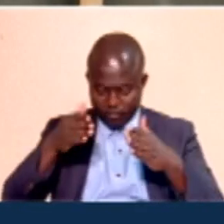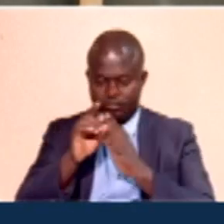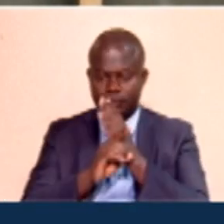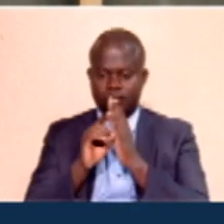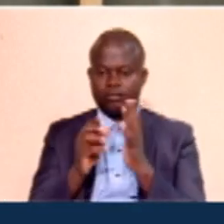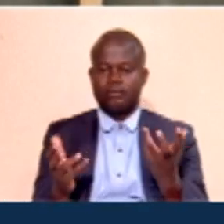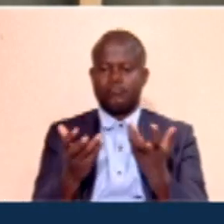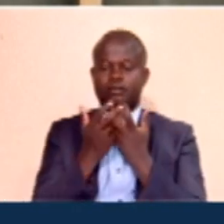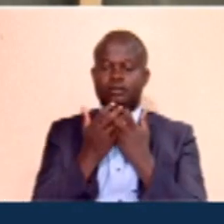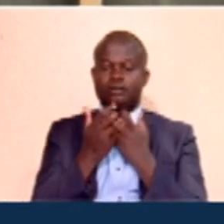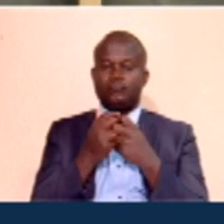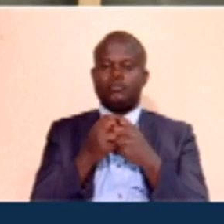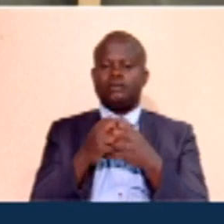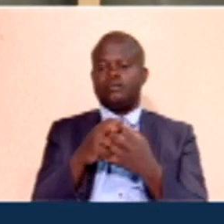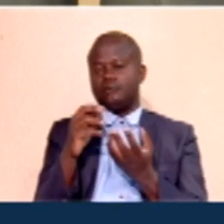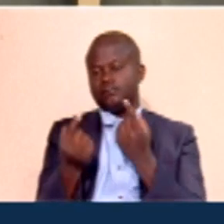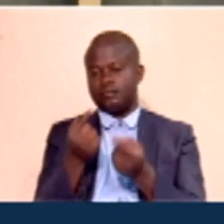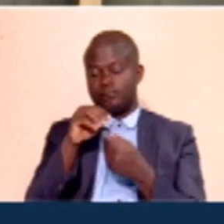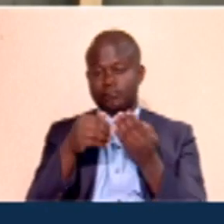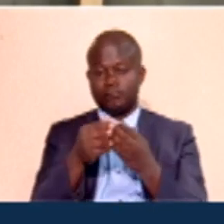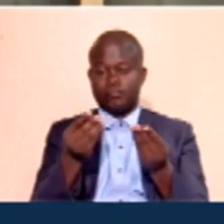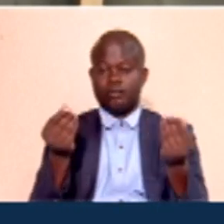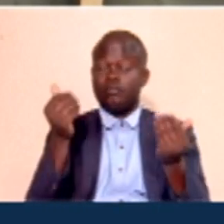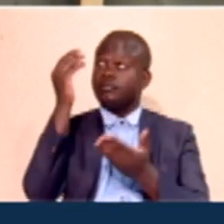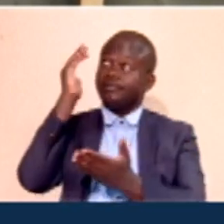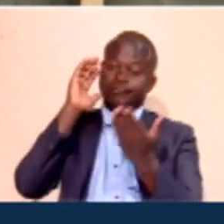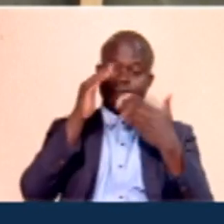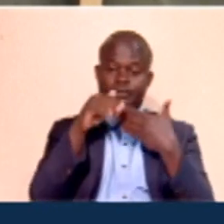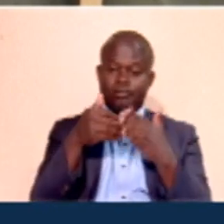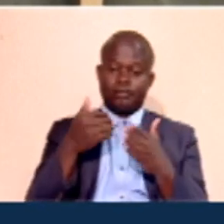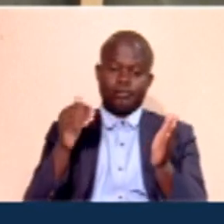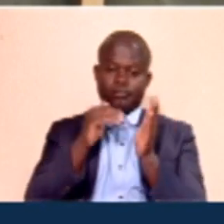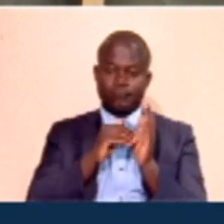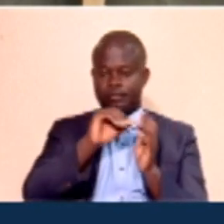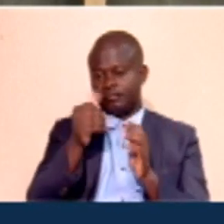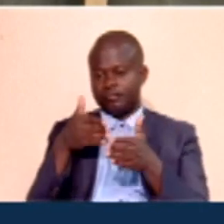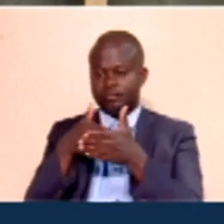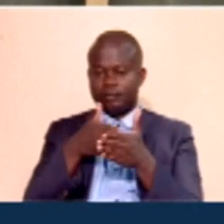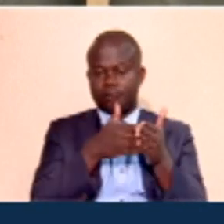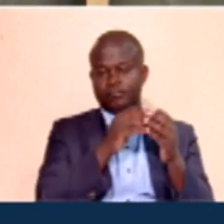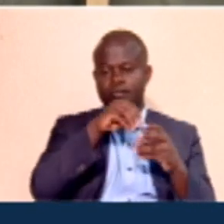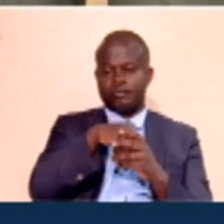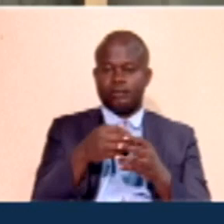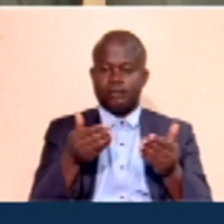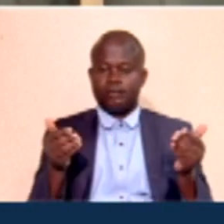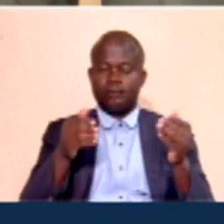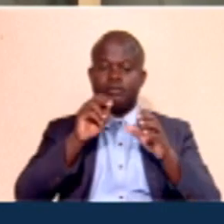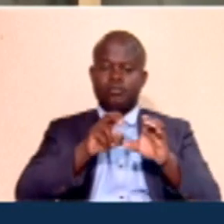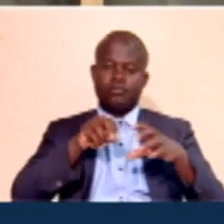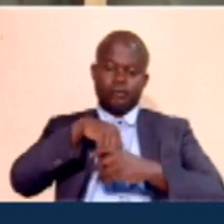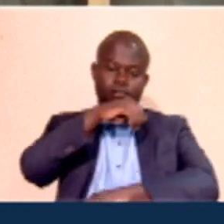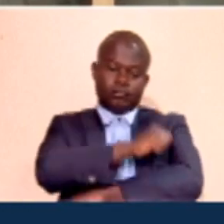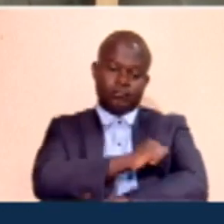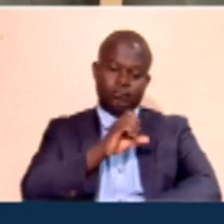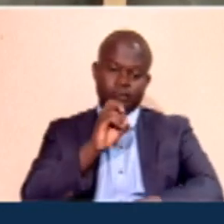kijyanye n'ibicanwa no kwangiza ibidukikije, ndetse n'izindi mbogamizi zirimo abana guta amashuri cyangwa